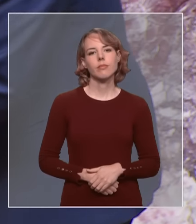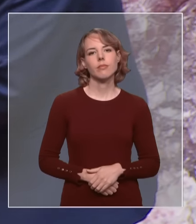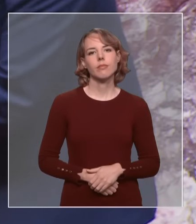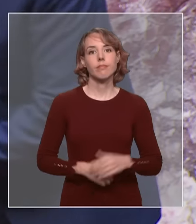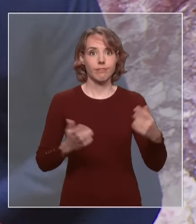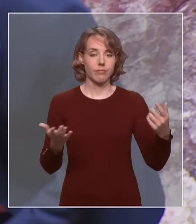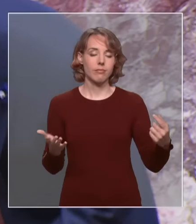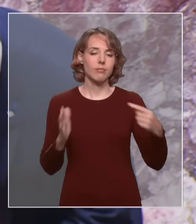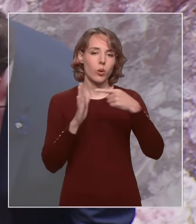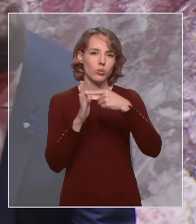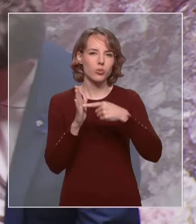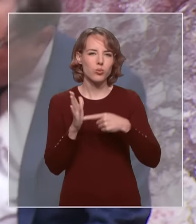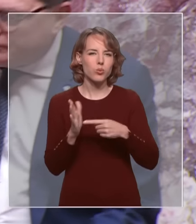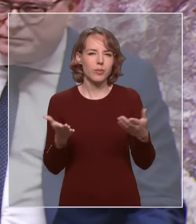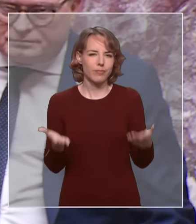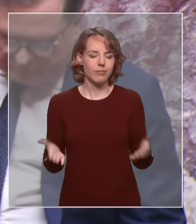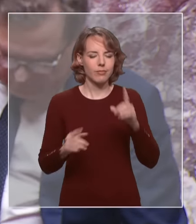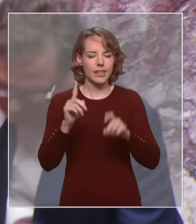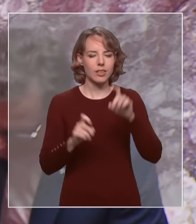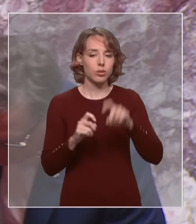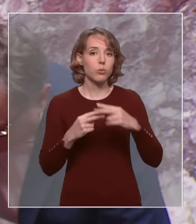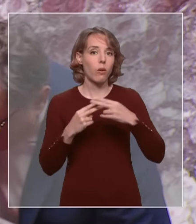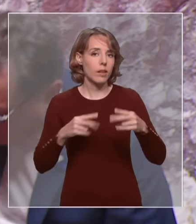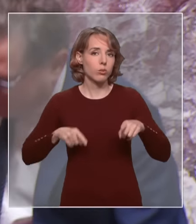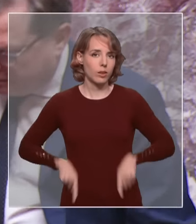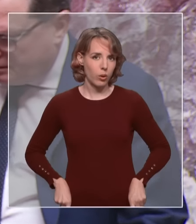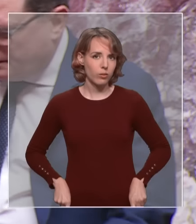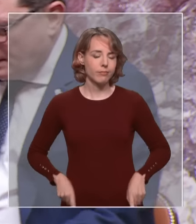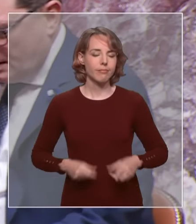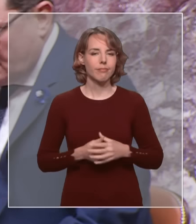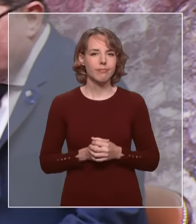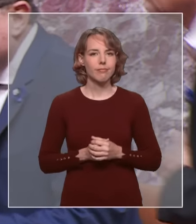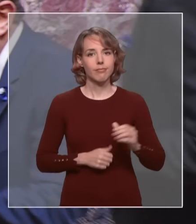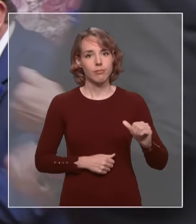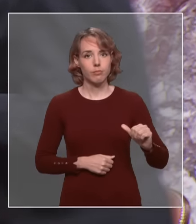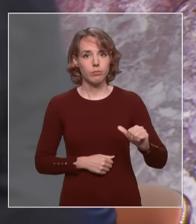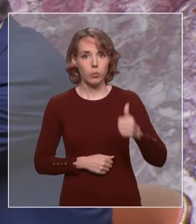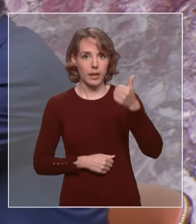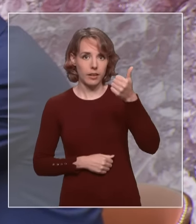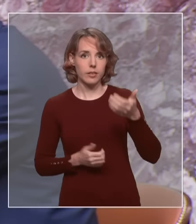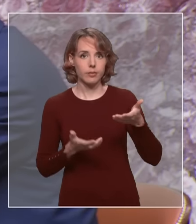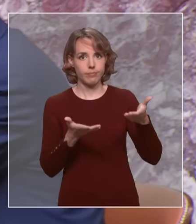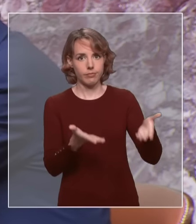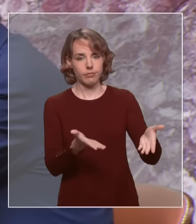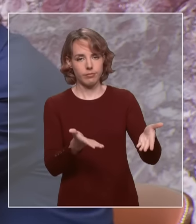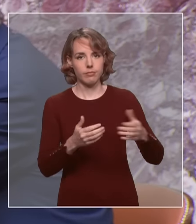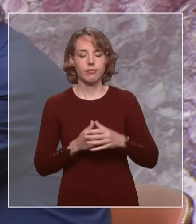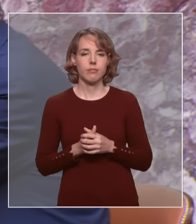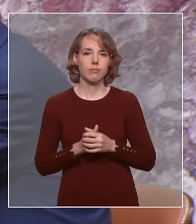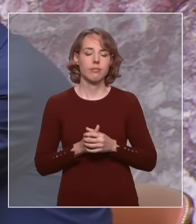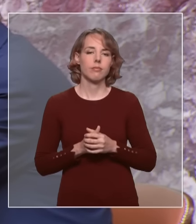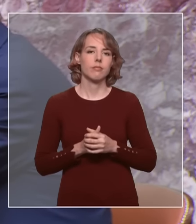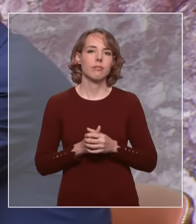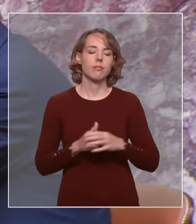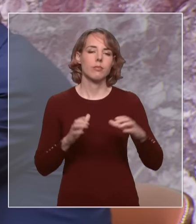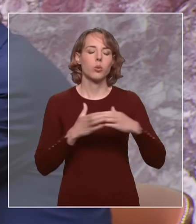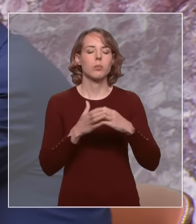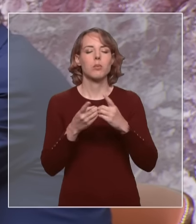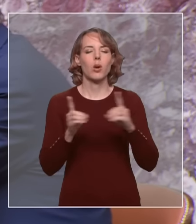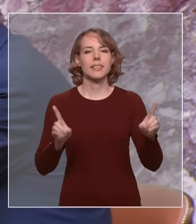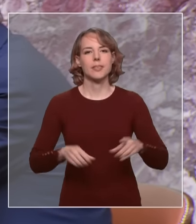L'ordre du jour appelle les questions au gouvernement. La première va être posée par Madame Louise Morel pour le groupe démocrate.